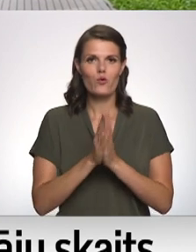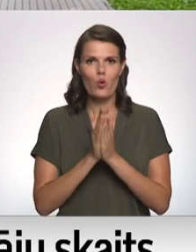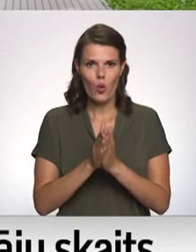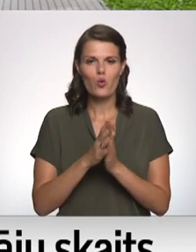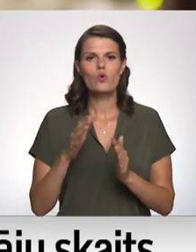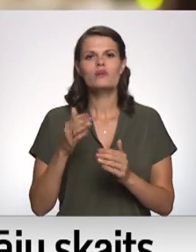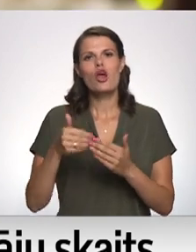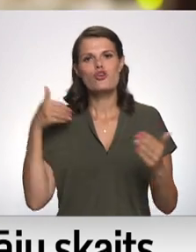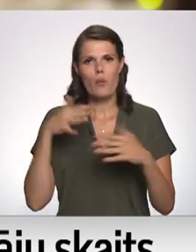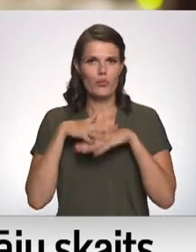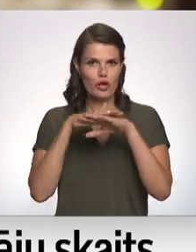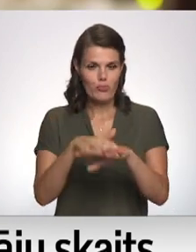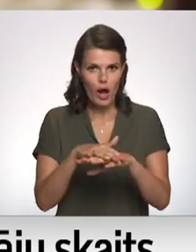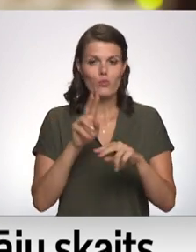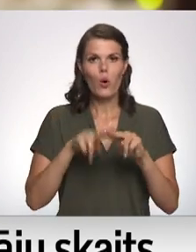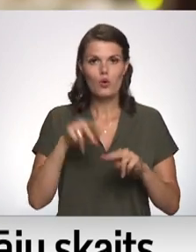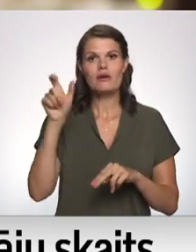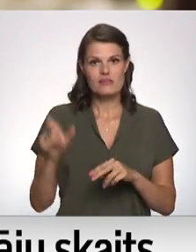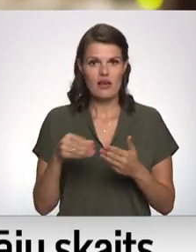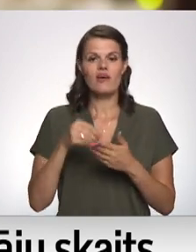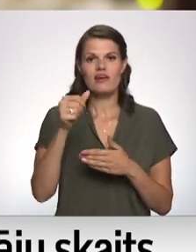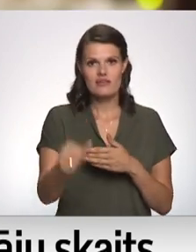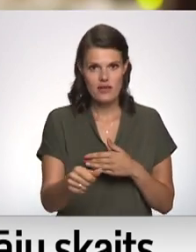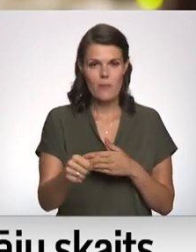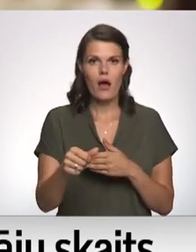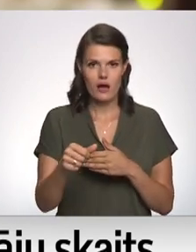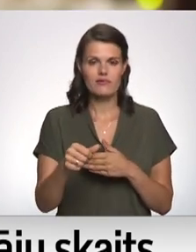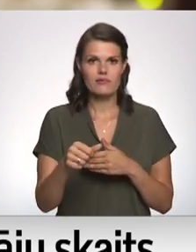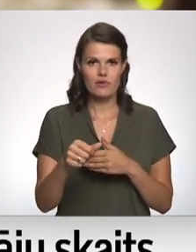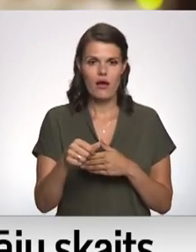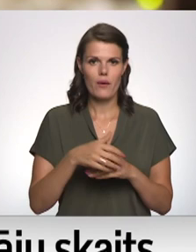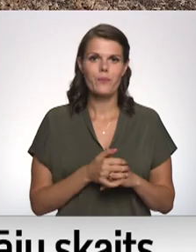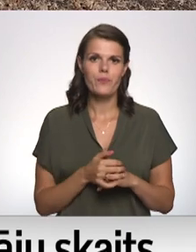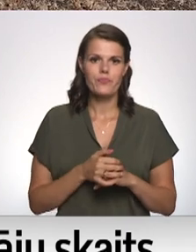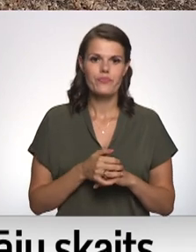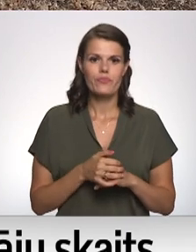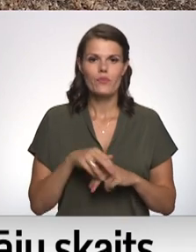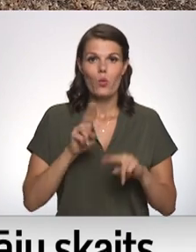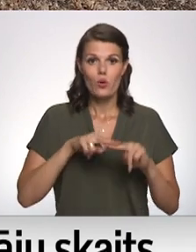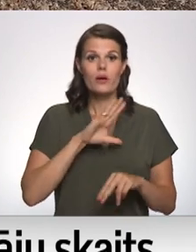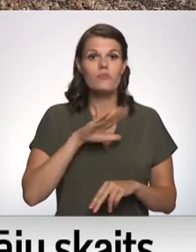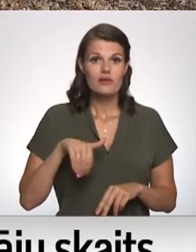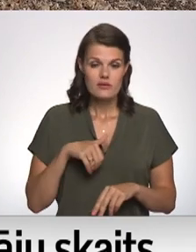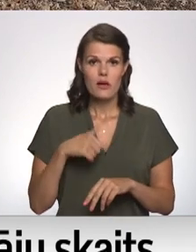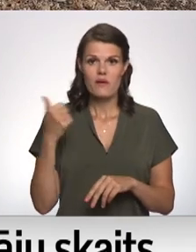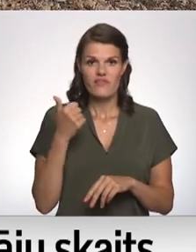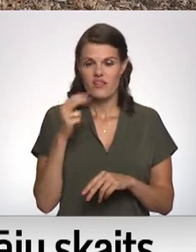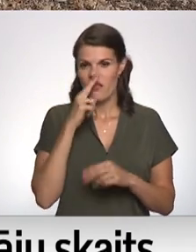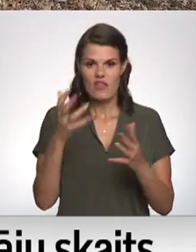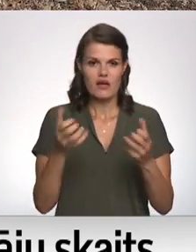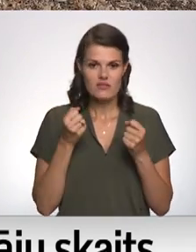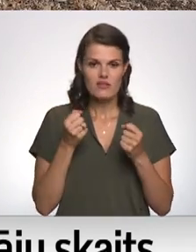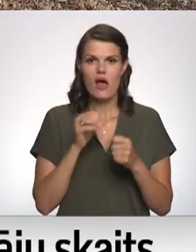veikt priekšapmaksu. Un cilvēki arī samaksā, veic šos maksājumus. Un pēc tam viņi nesaņem